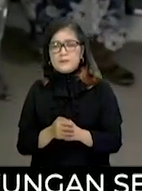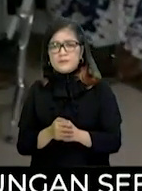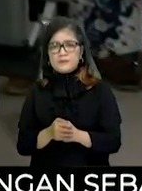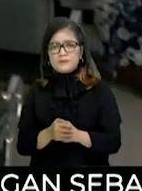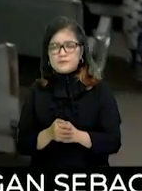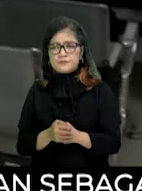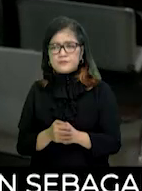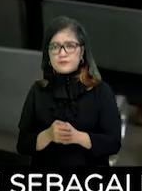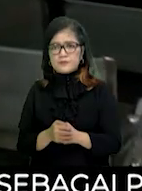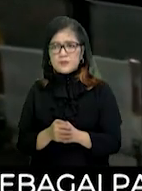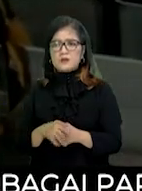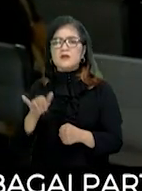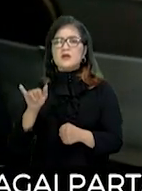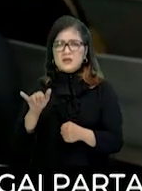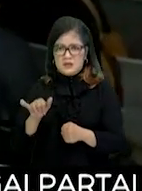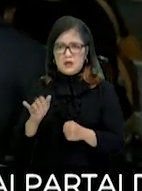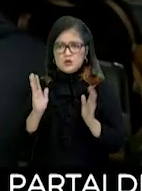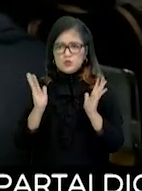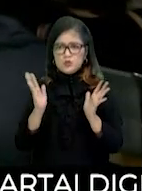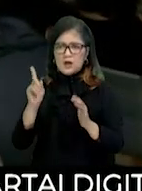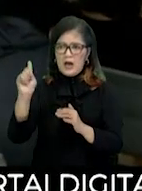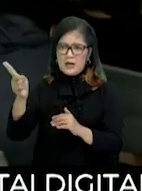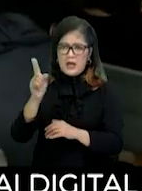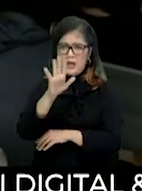selaku manajemen telah mempersiapkan